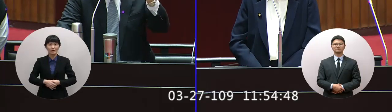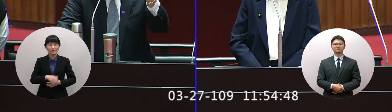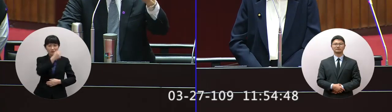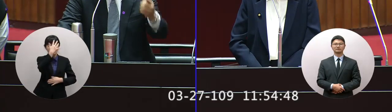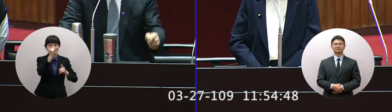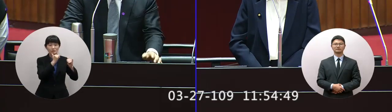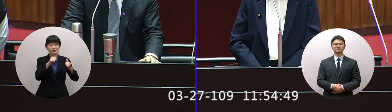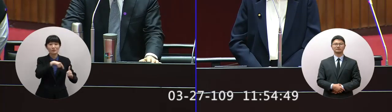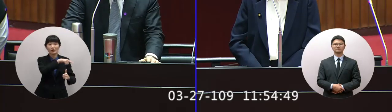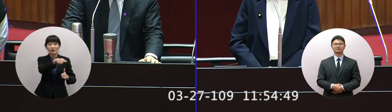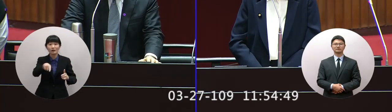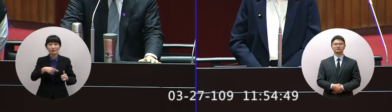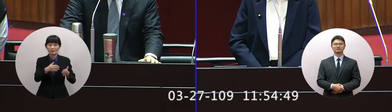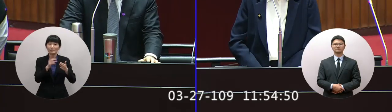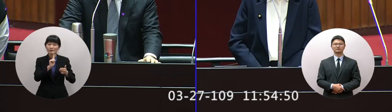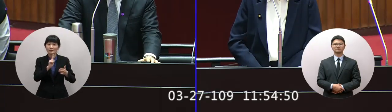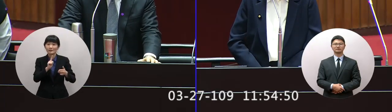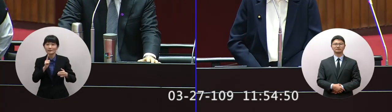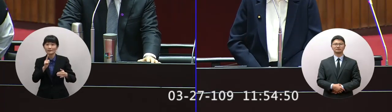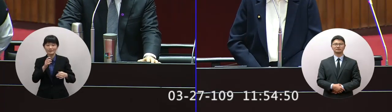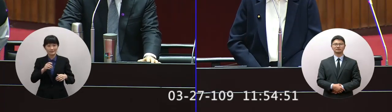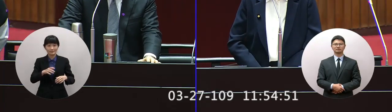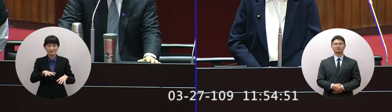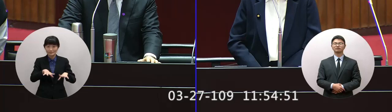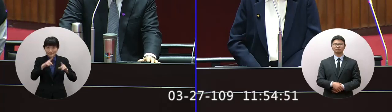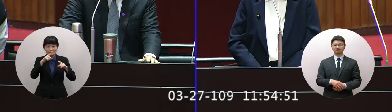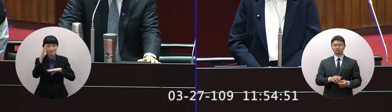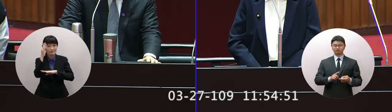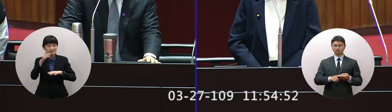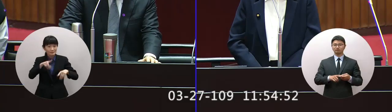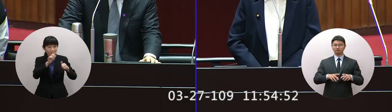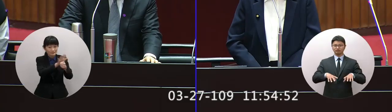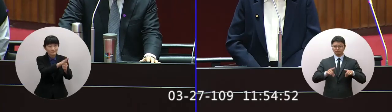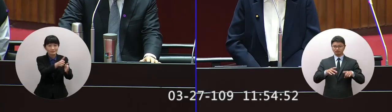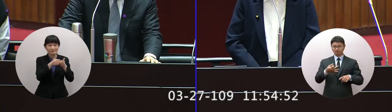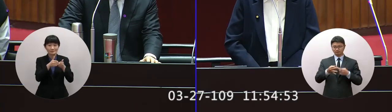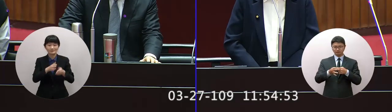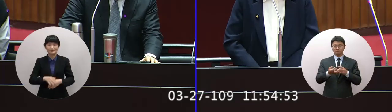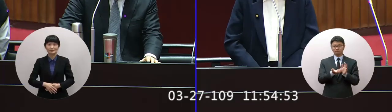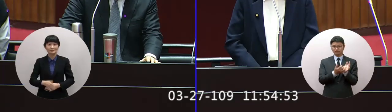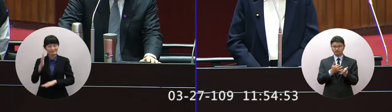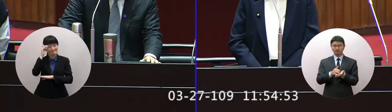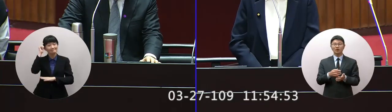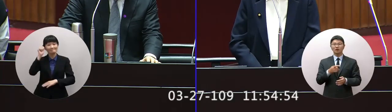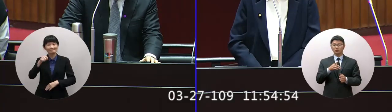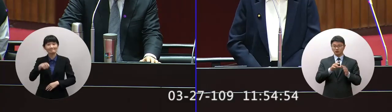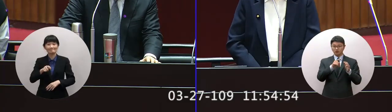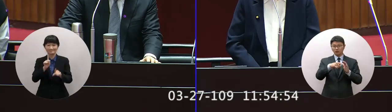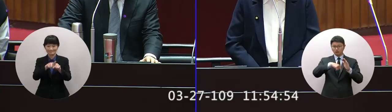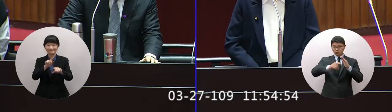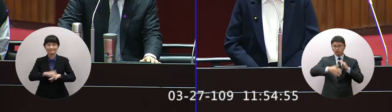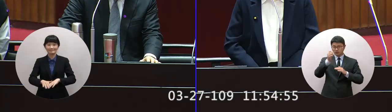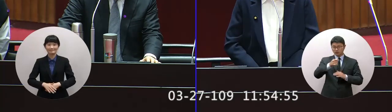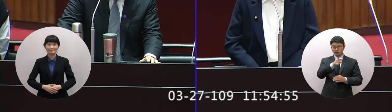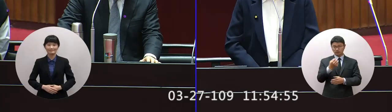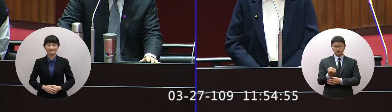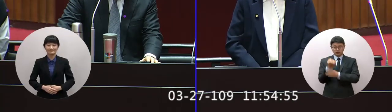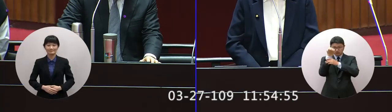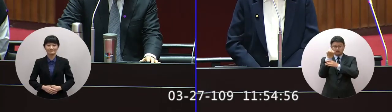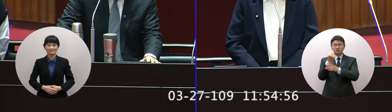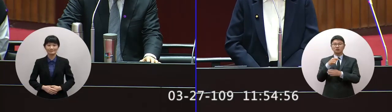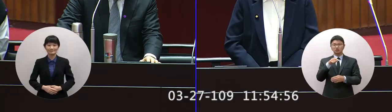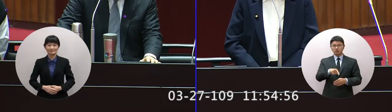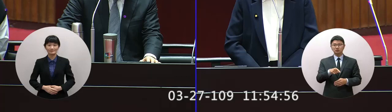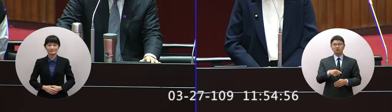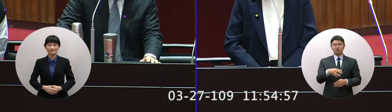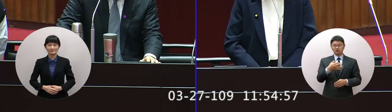要的就是第一步，所以政府应该这样做。 所以院长，你原则上是支持由国发会来主导